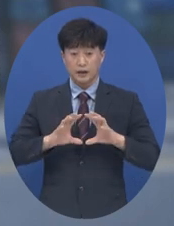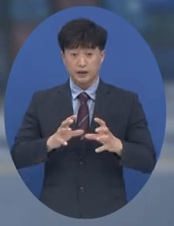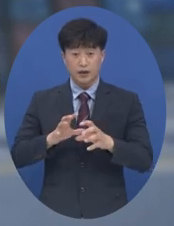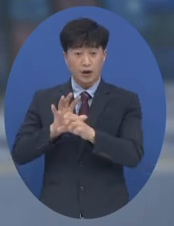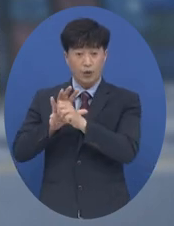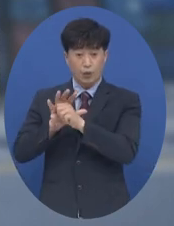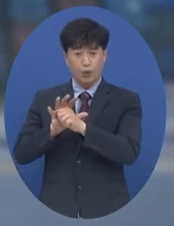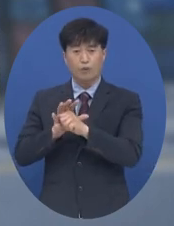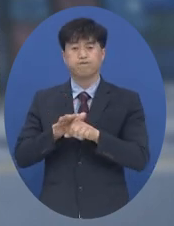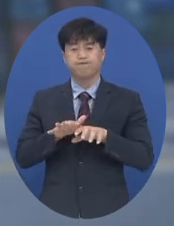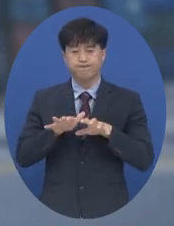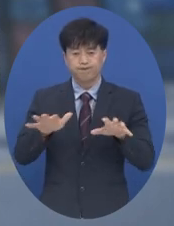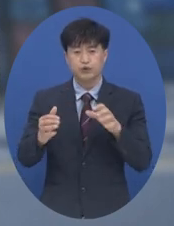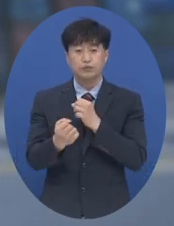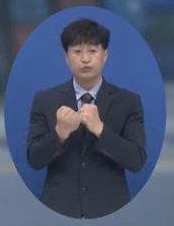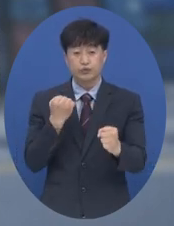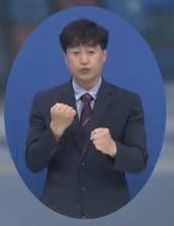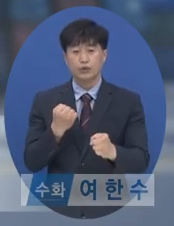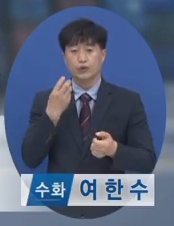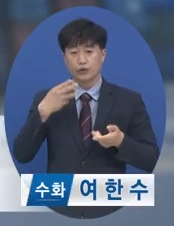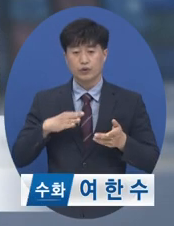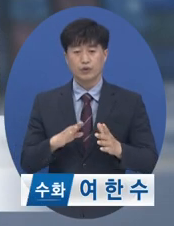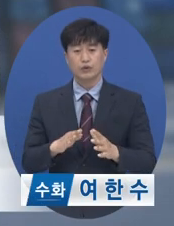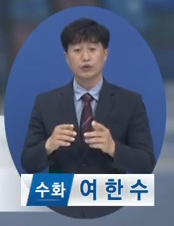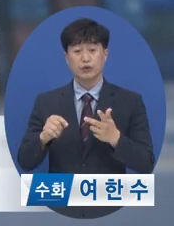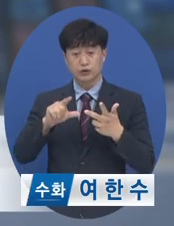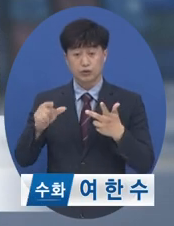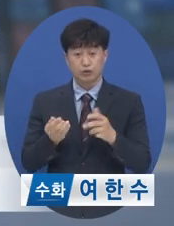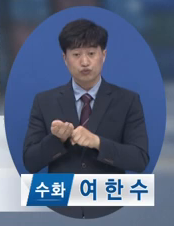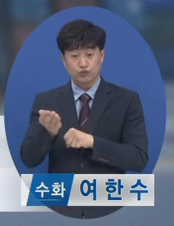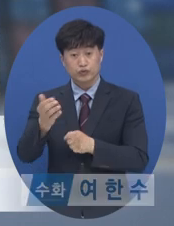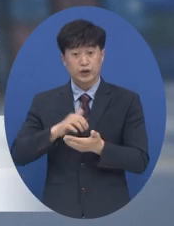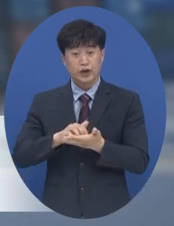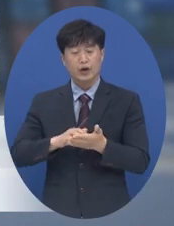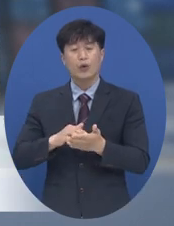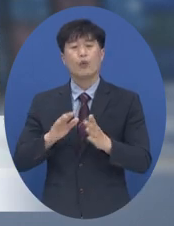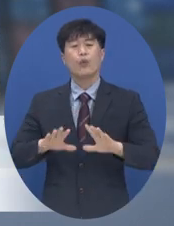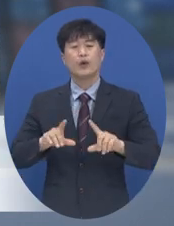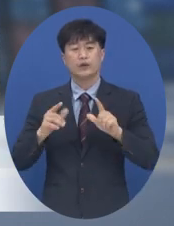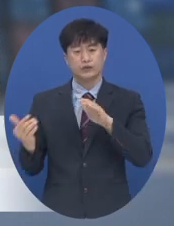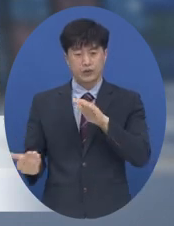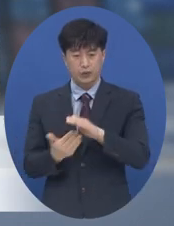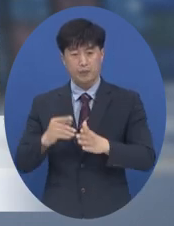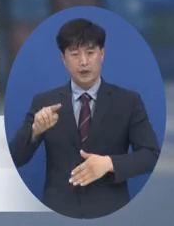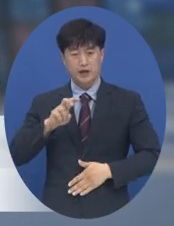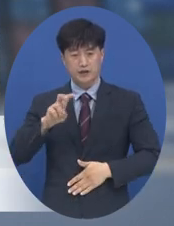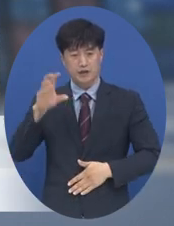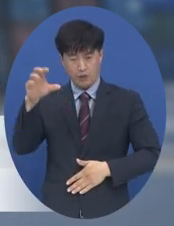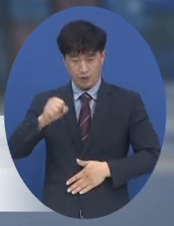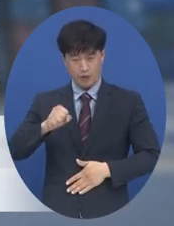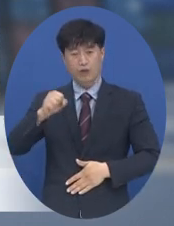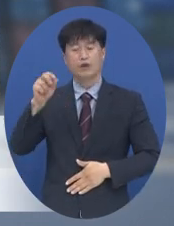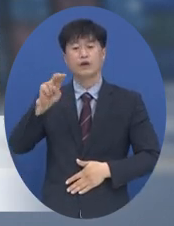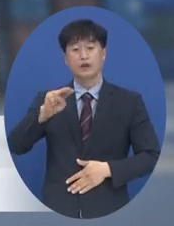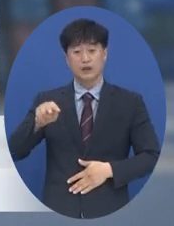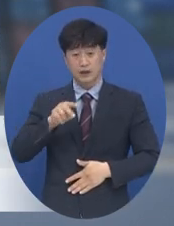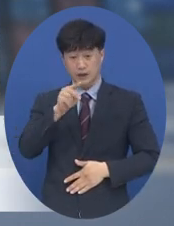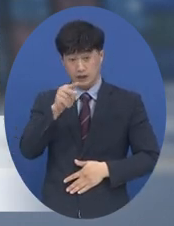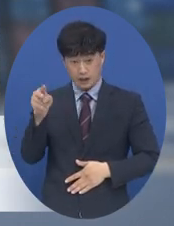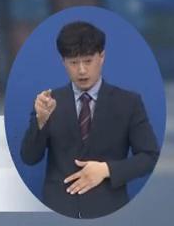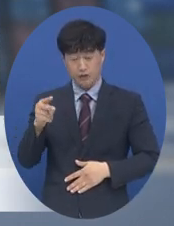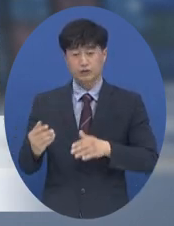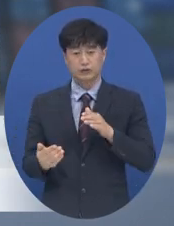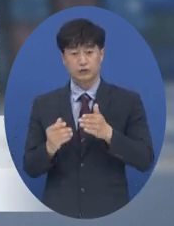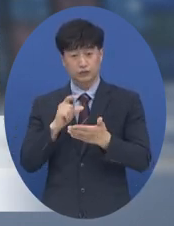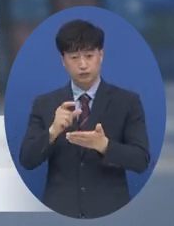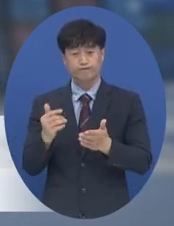전 세계적인 코로나19 확산세에도 불구하고 경기도의 7월 수출액이 올해 최고치인 120억 달러를 기록했습니다. 지난해